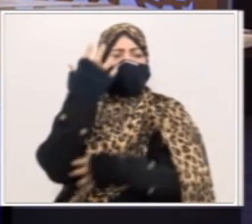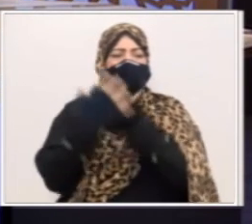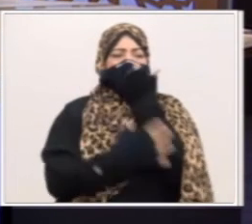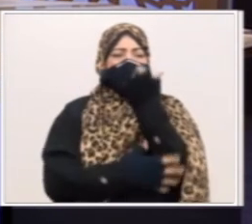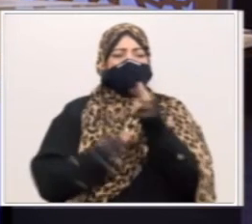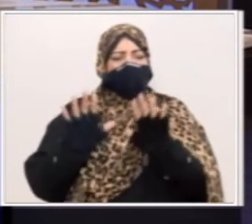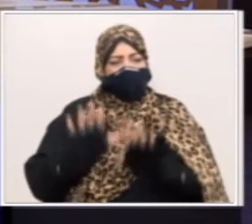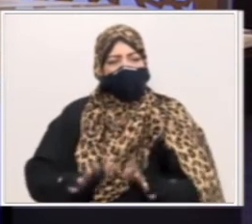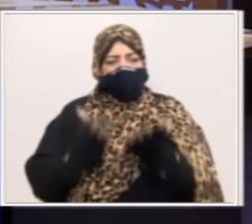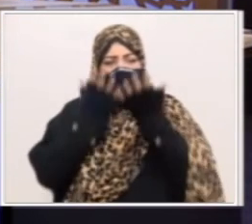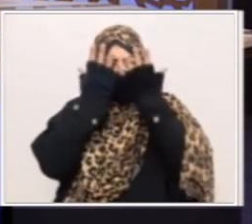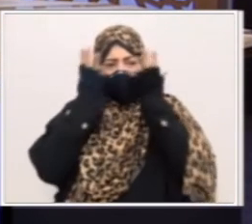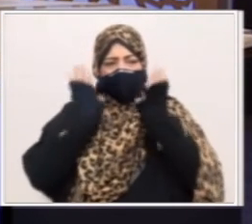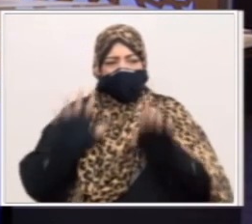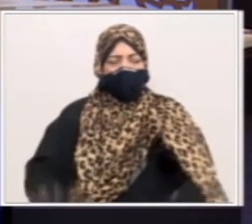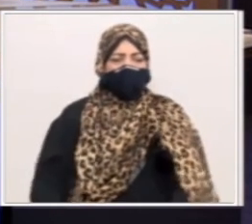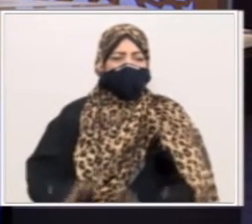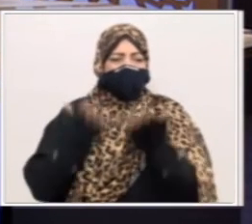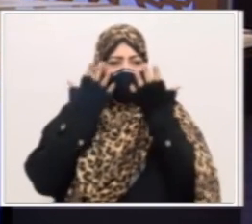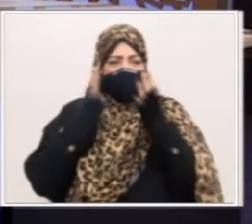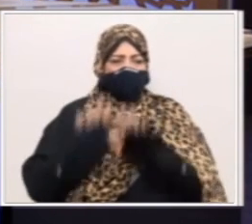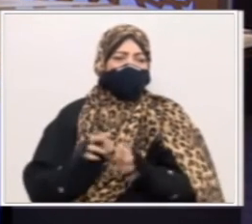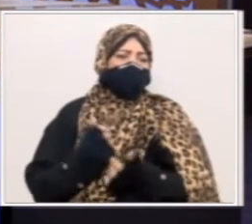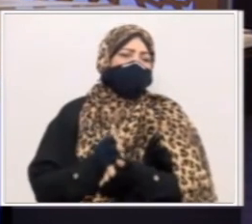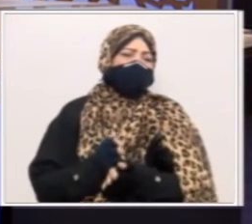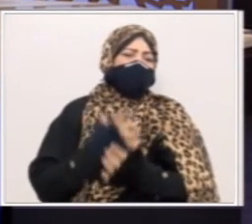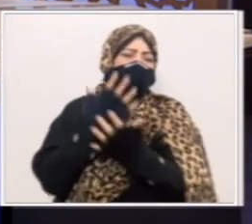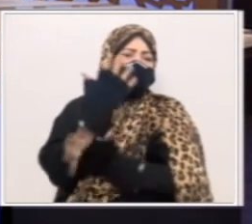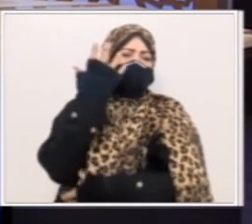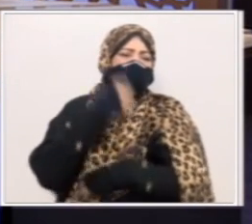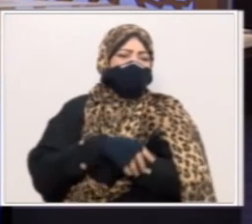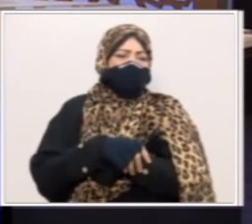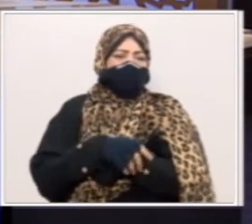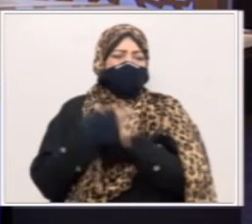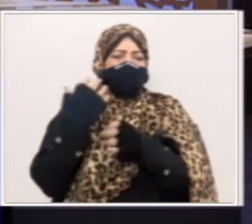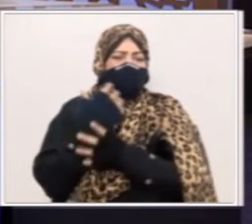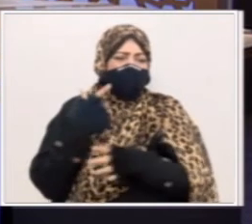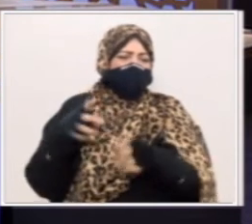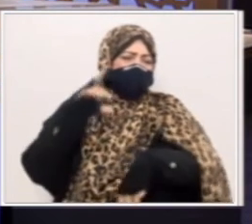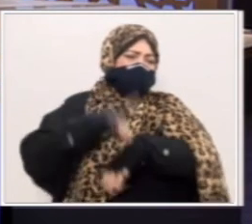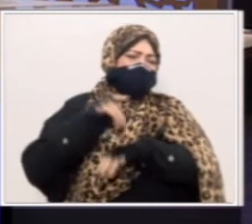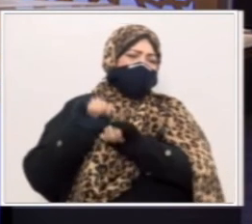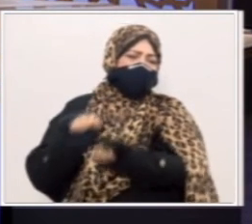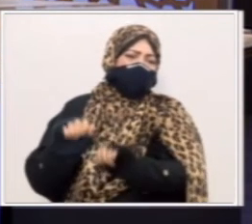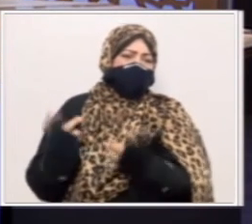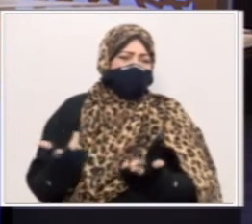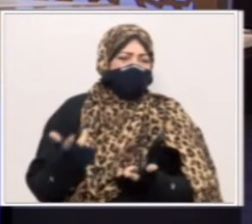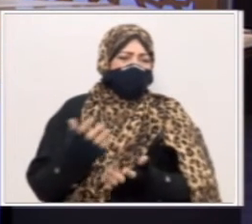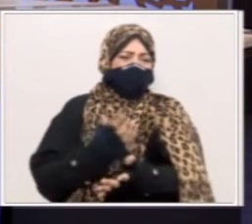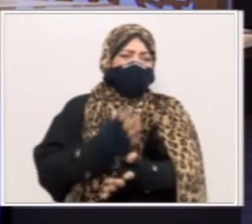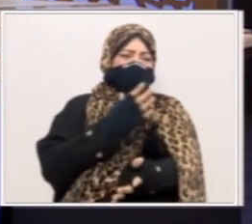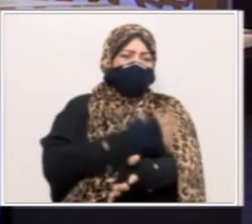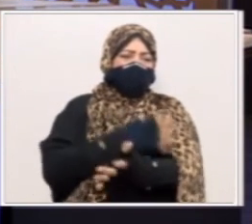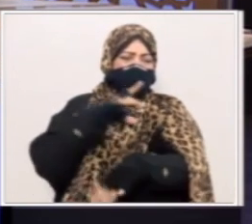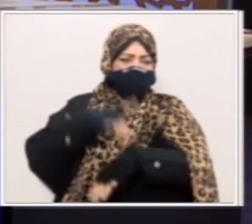يؤخر برأه يؤخر شفاءه، فتأخير الشفاء سبب من أسباب الانتقال من